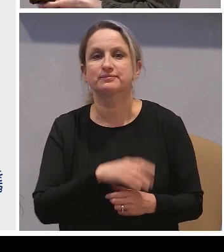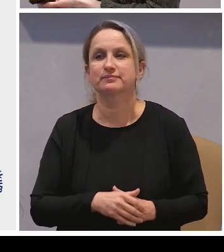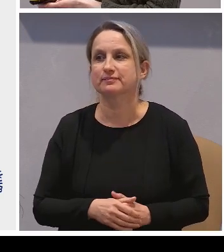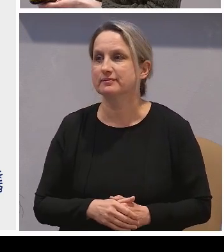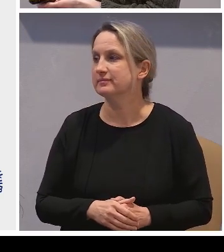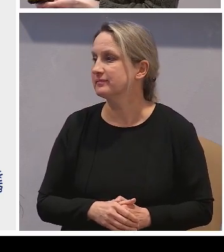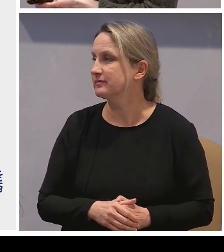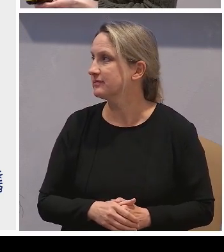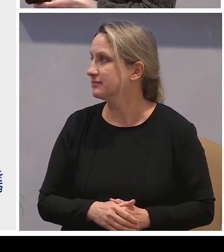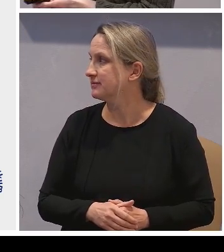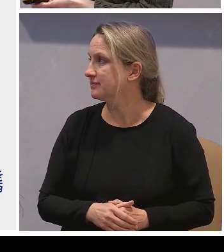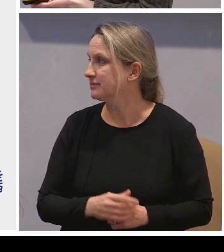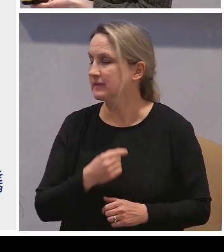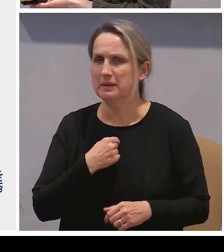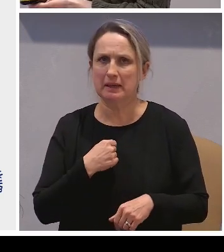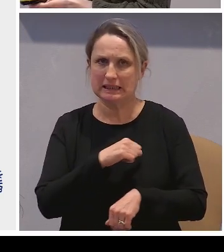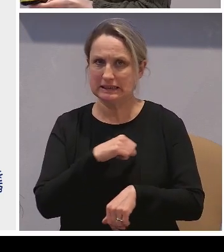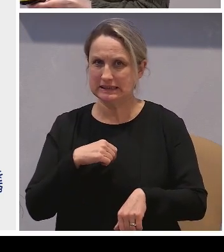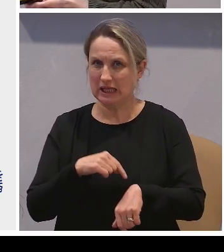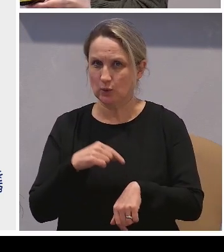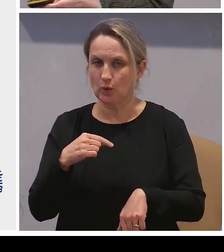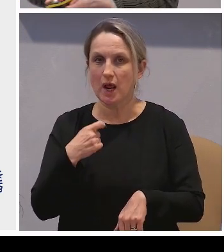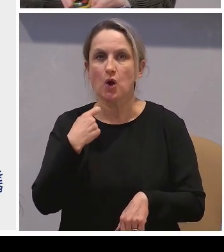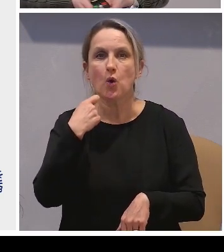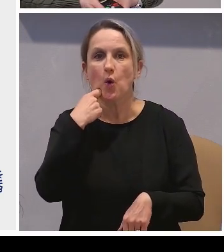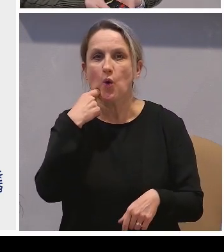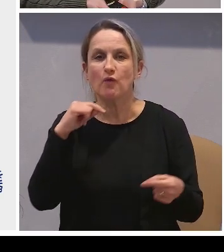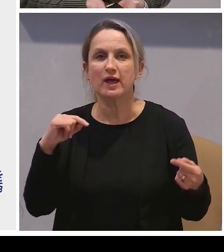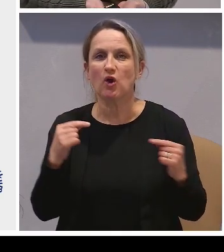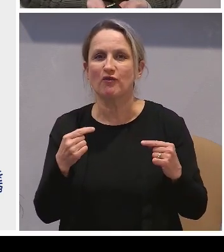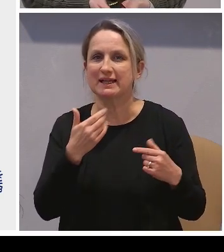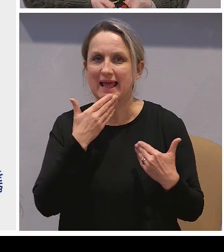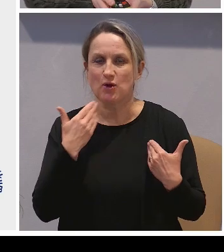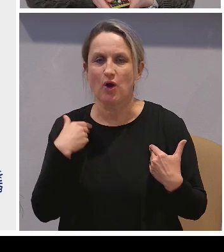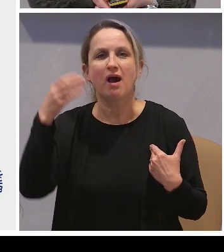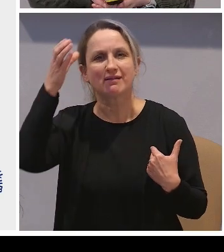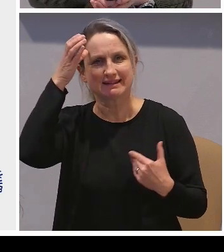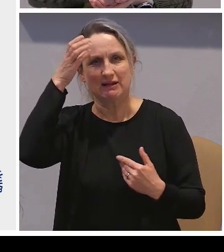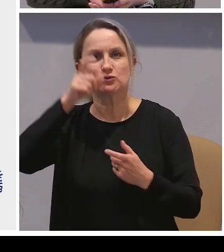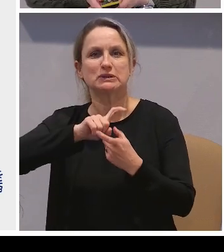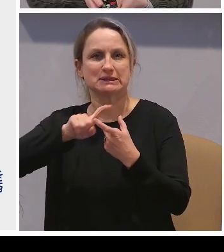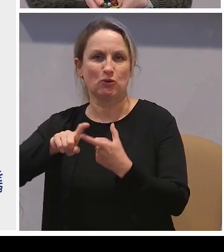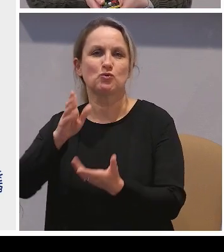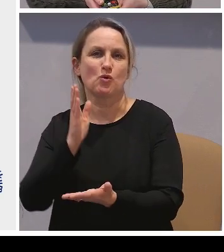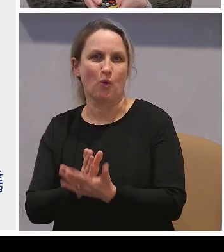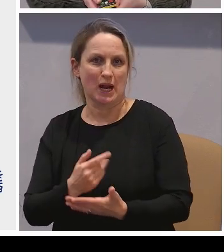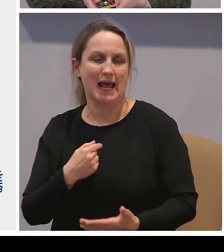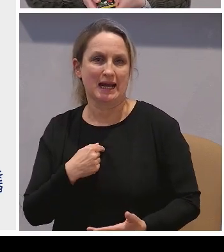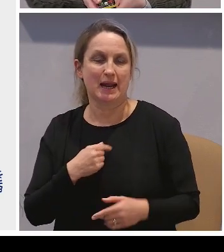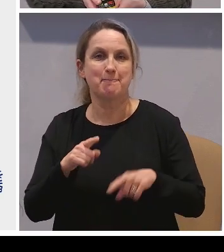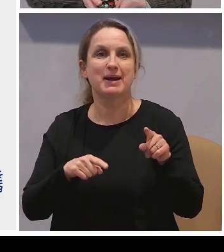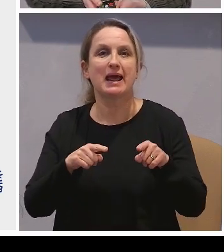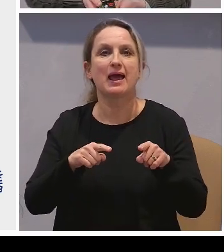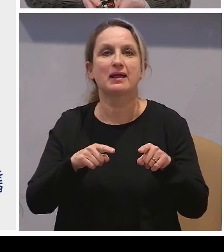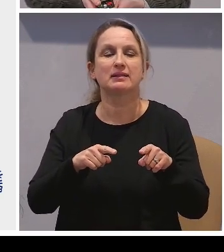Ma ise leian, et mul huvide konflikti pole, aga olen I natuke believe I teadusega don't have any seotud conflicts of ja interest. mõnede Here